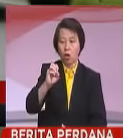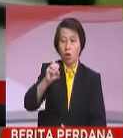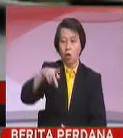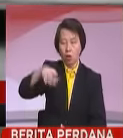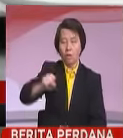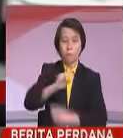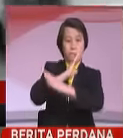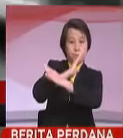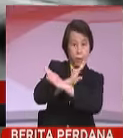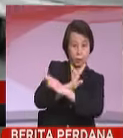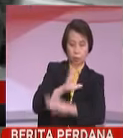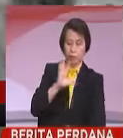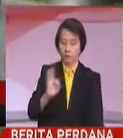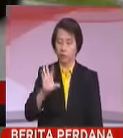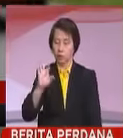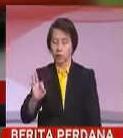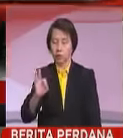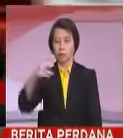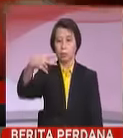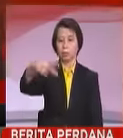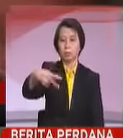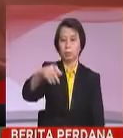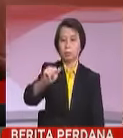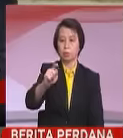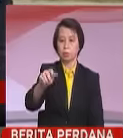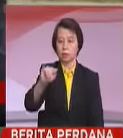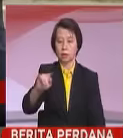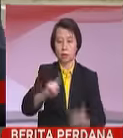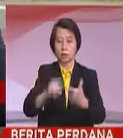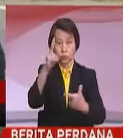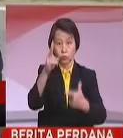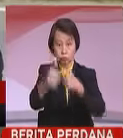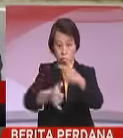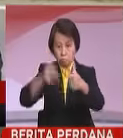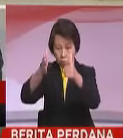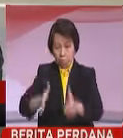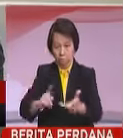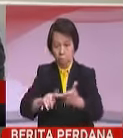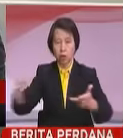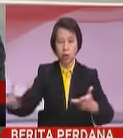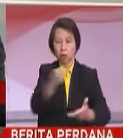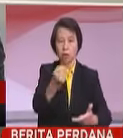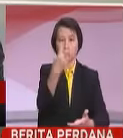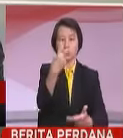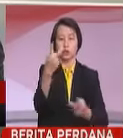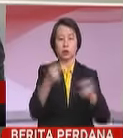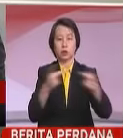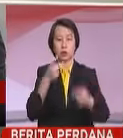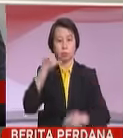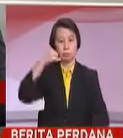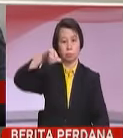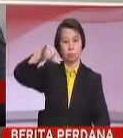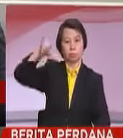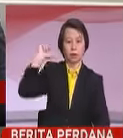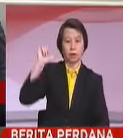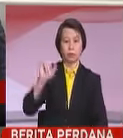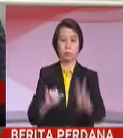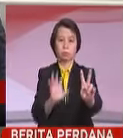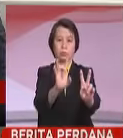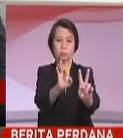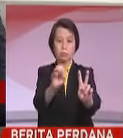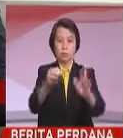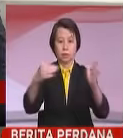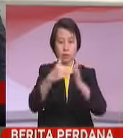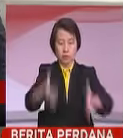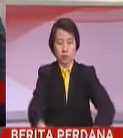Benteng, 99 peratang asing tanpa izin, 2 penyeludup serta merampas 2 kenderaan darat semalam. 280